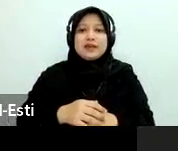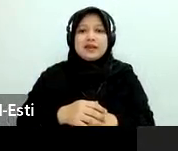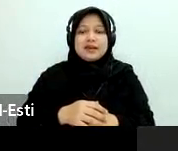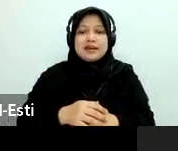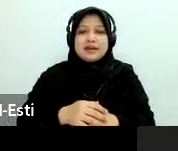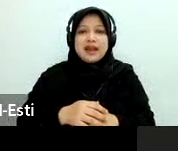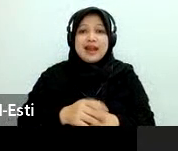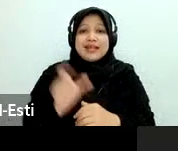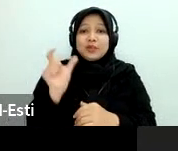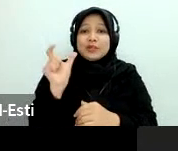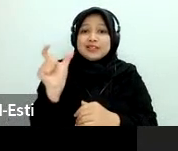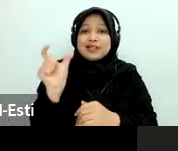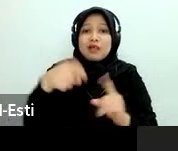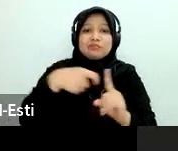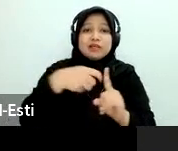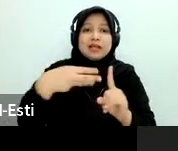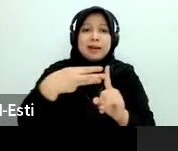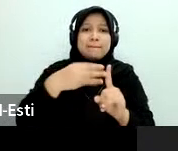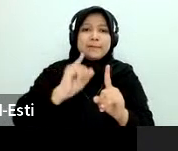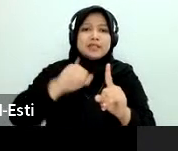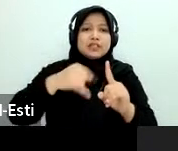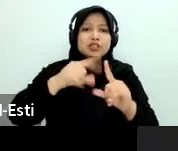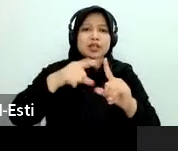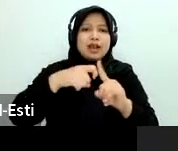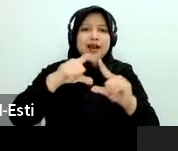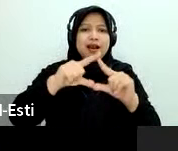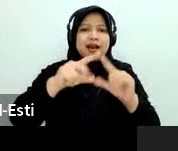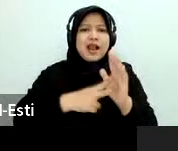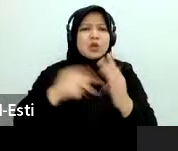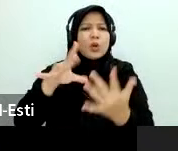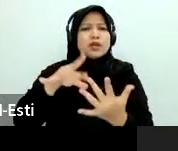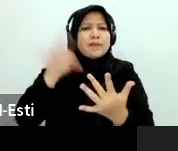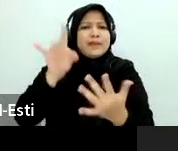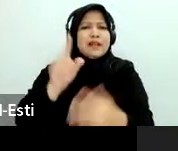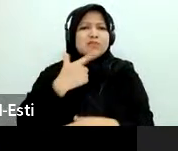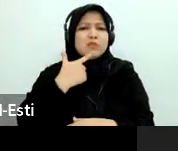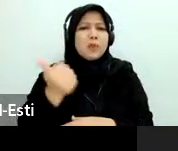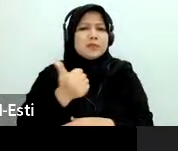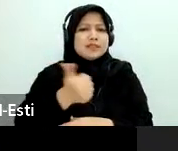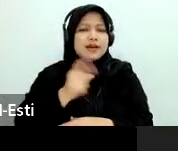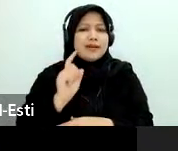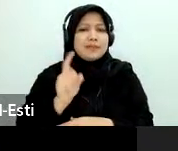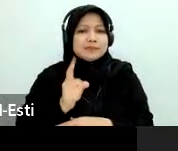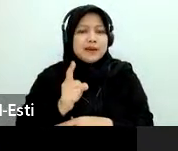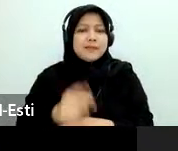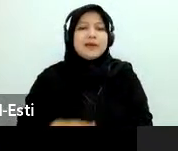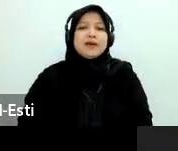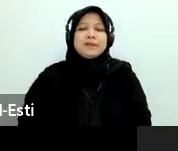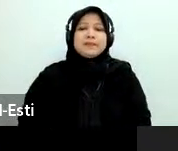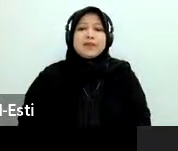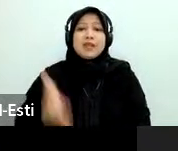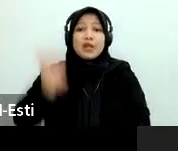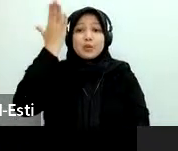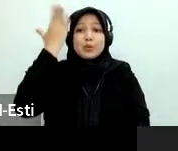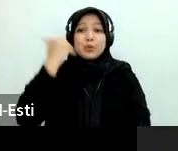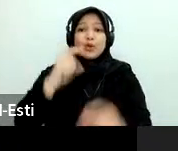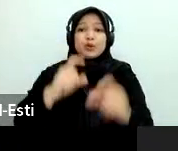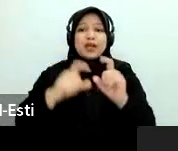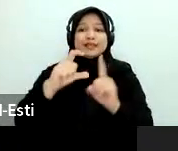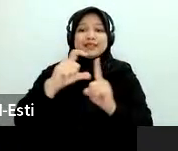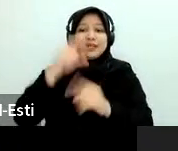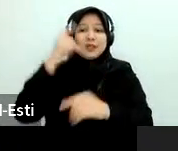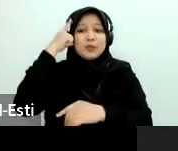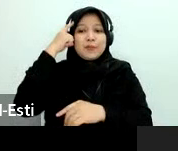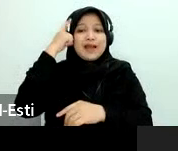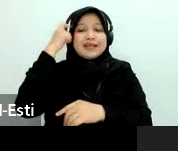institusionalisasi am kata kebijakan kalau kita belajar waktu SD dulu ya merupakan